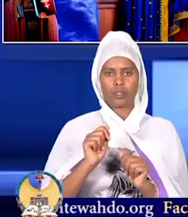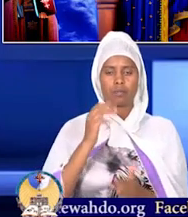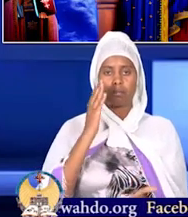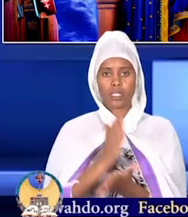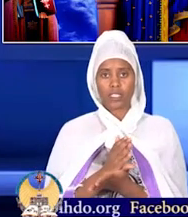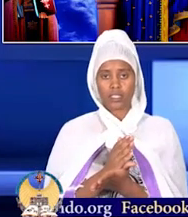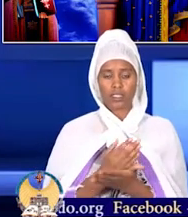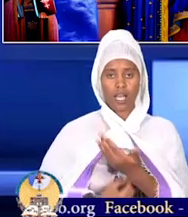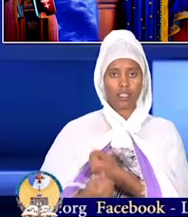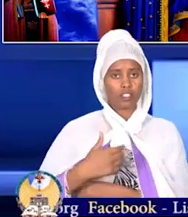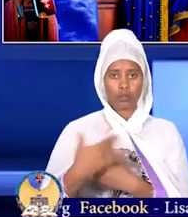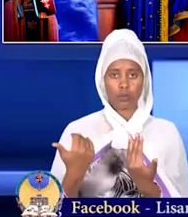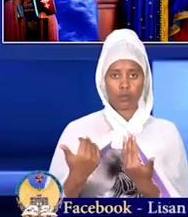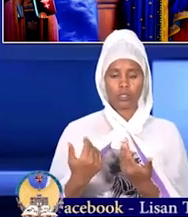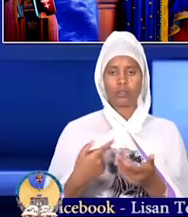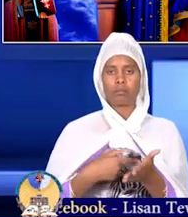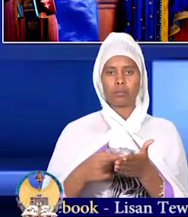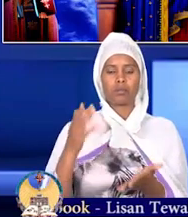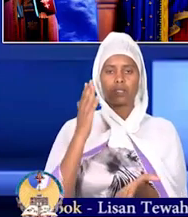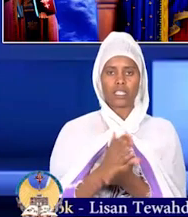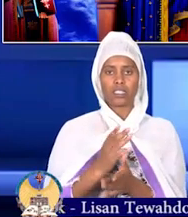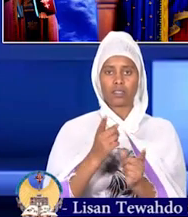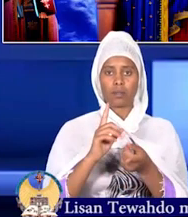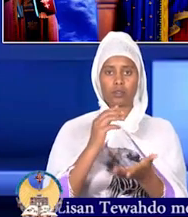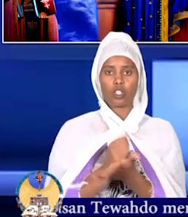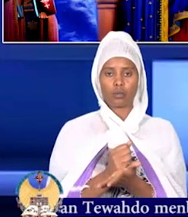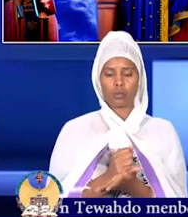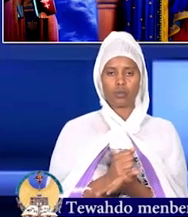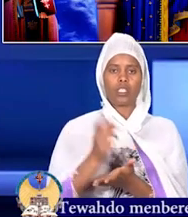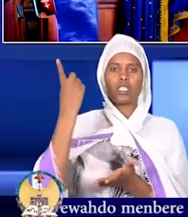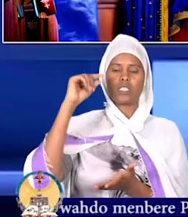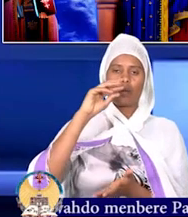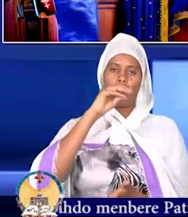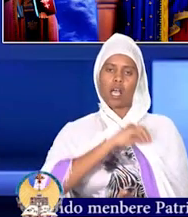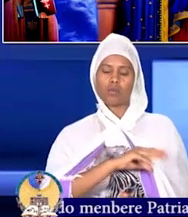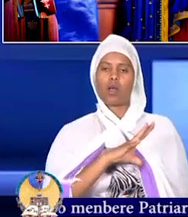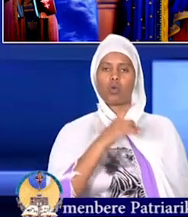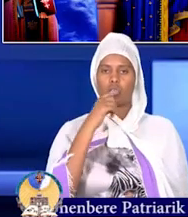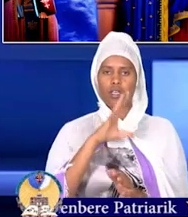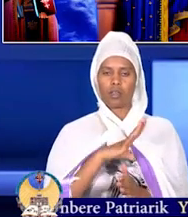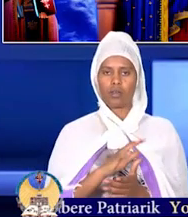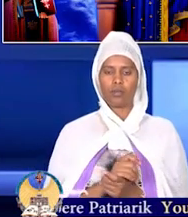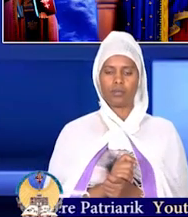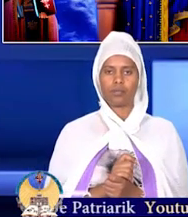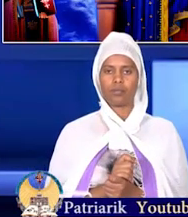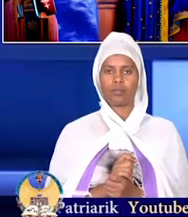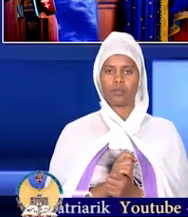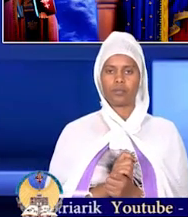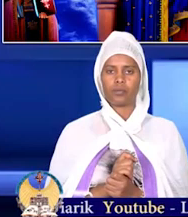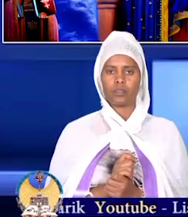نتصادق بسم تصادق زقبل دم عاسبي تصادق يركب إلو دم نزخا نتصور غيرو قليس